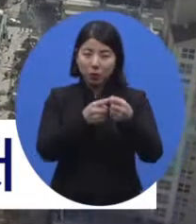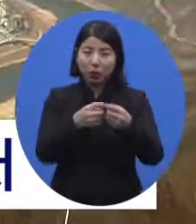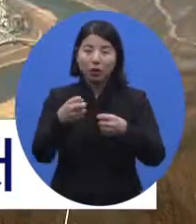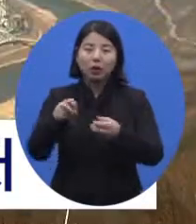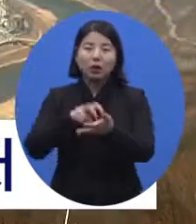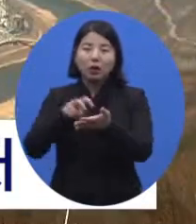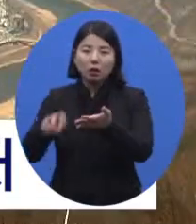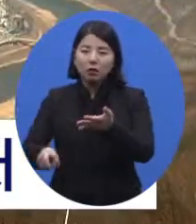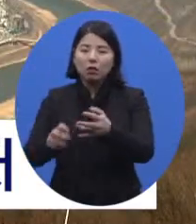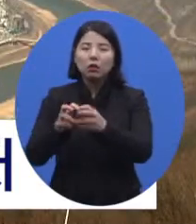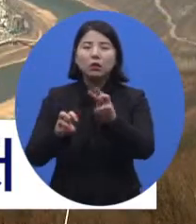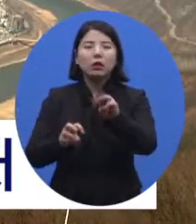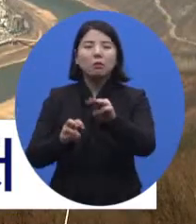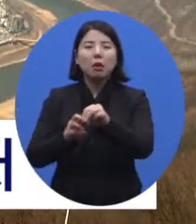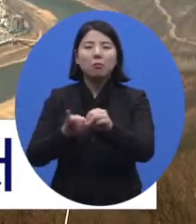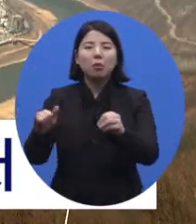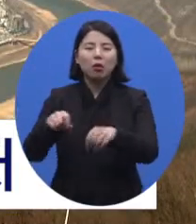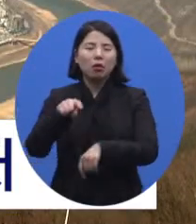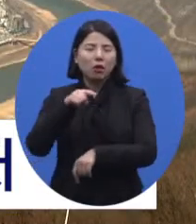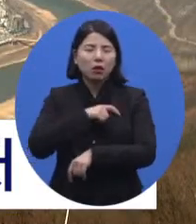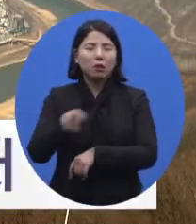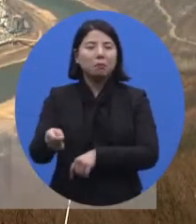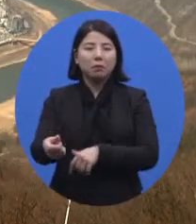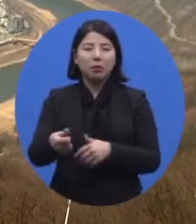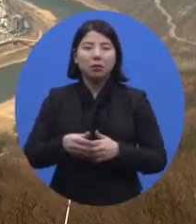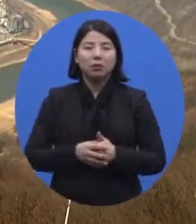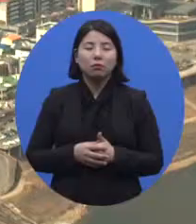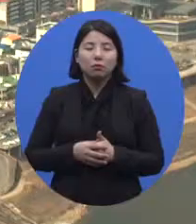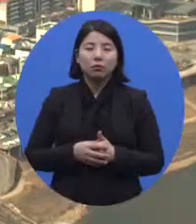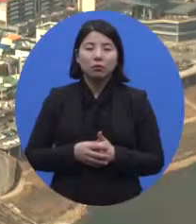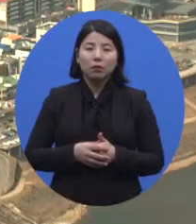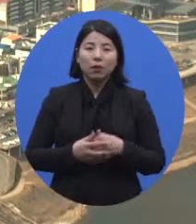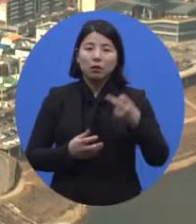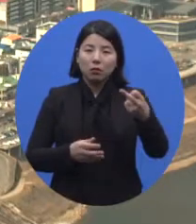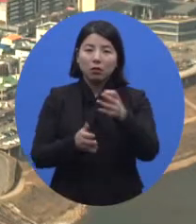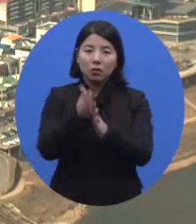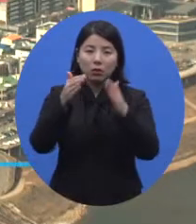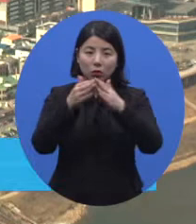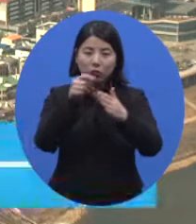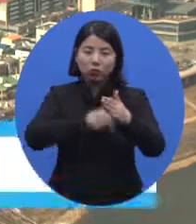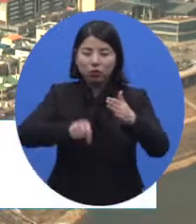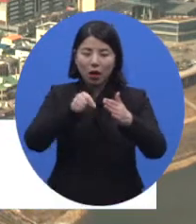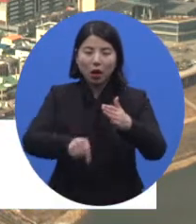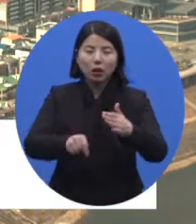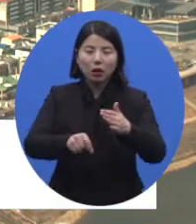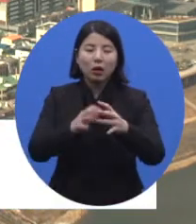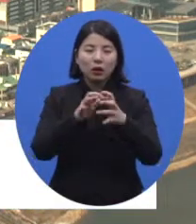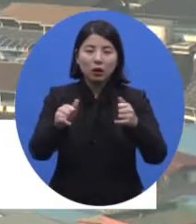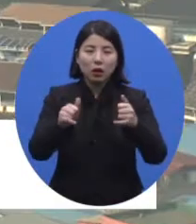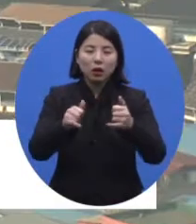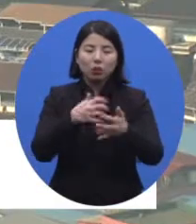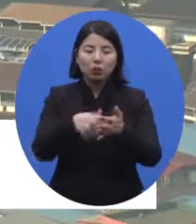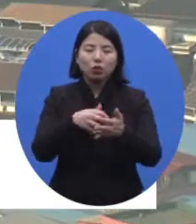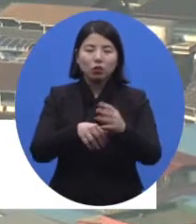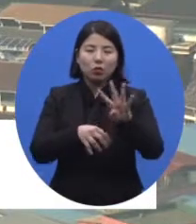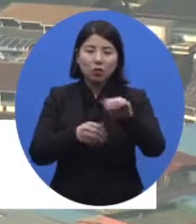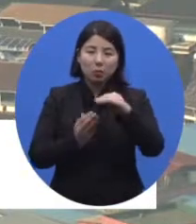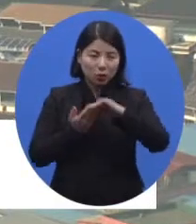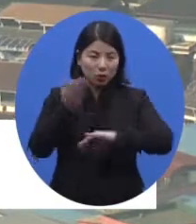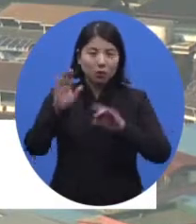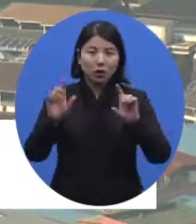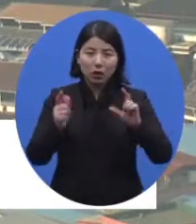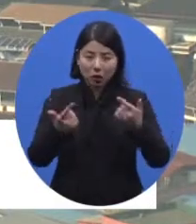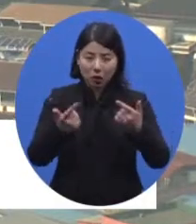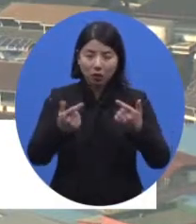많았지만 단양구는 3만여 명으로 가장 적었습니다. 12개 시군 가운데 인구가 4만 명을 넘지 않는